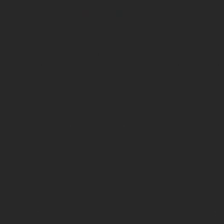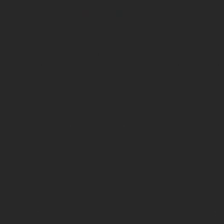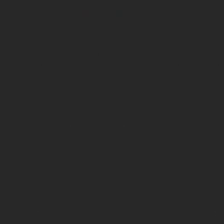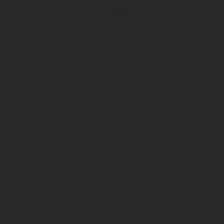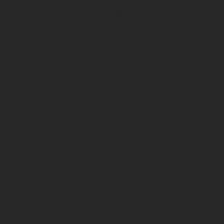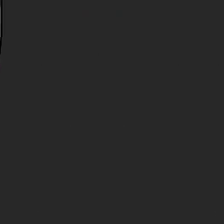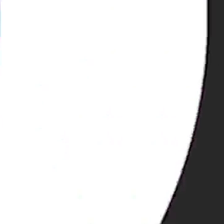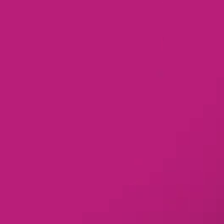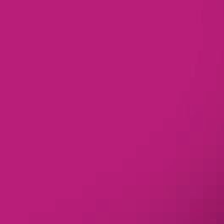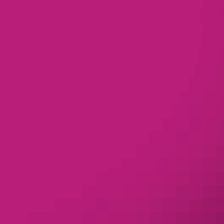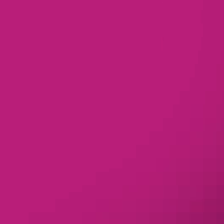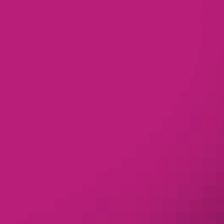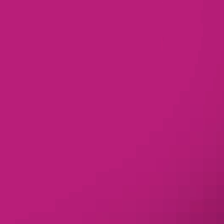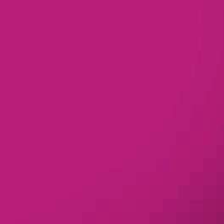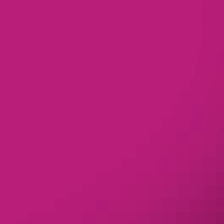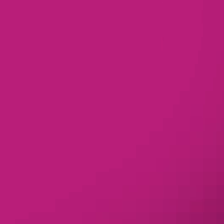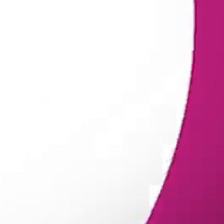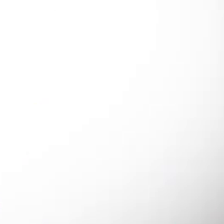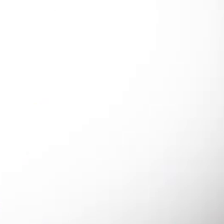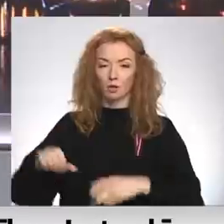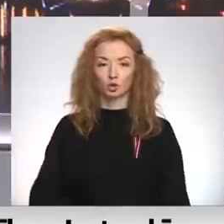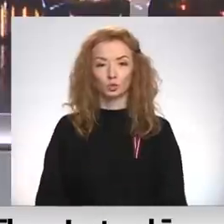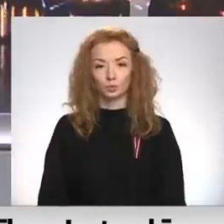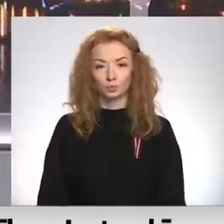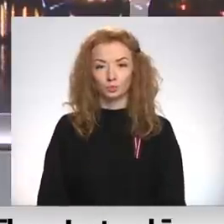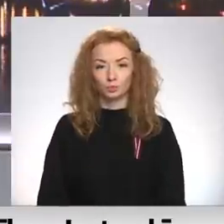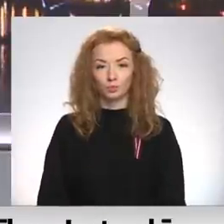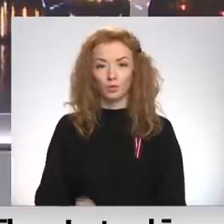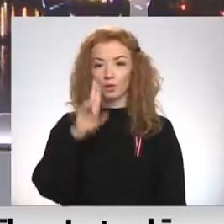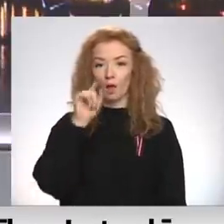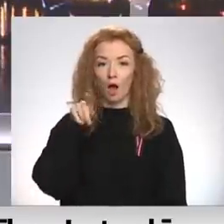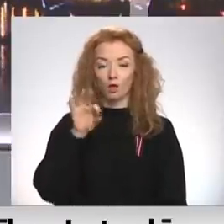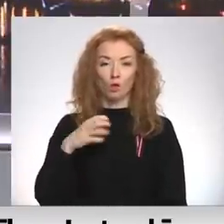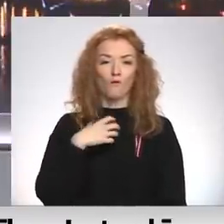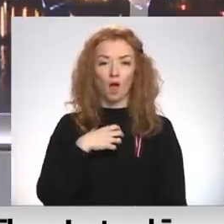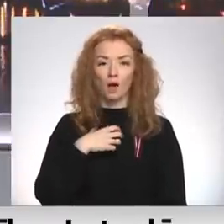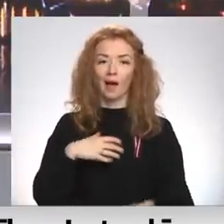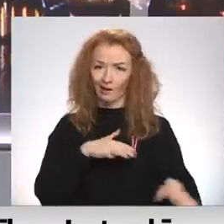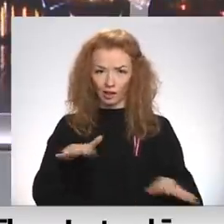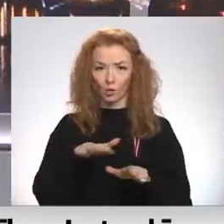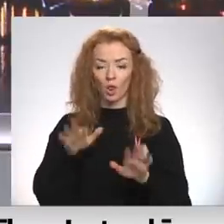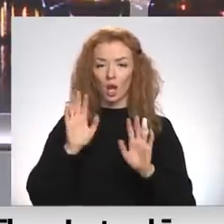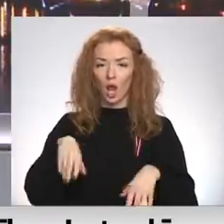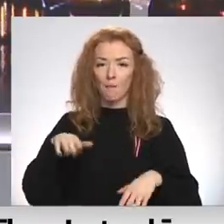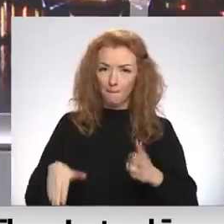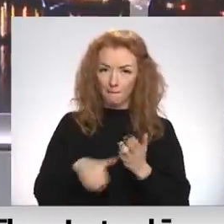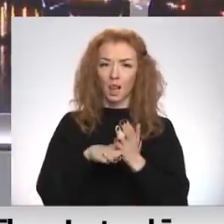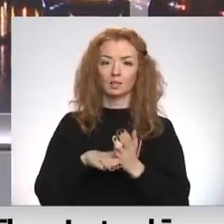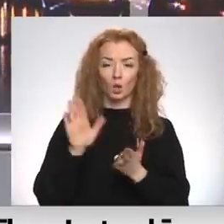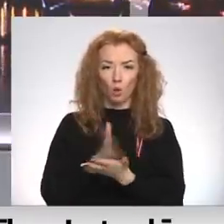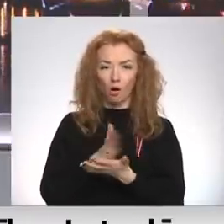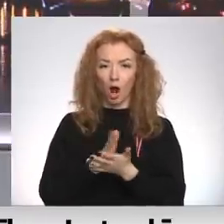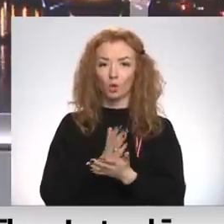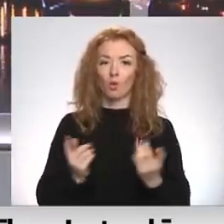Re, viss ēters ir te! NATO jāspēr konkrēti soļi, lai atrisinātu migrācijas krīzi